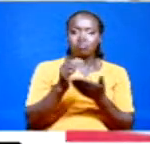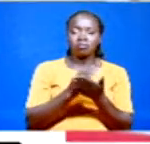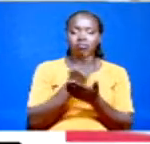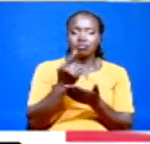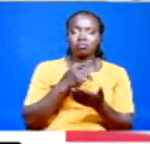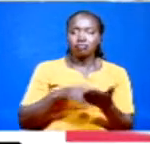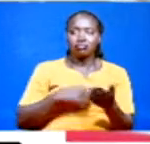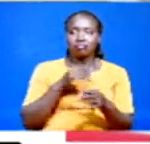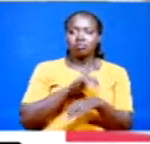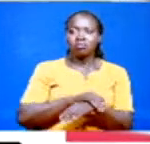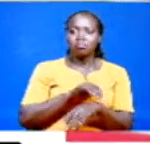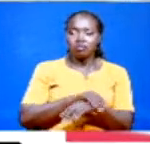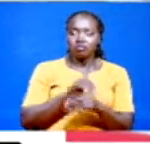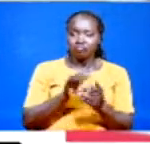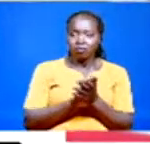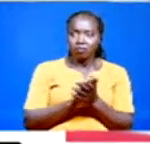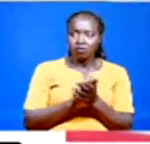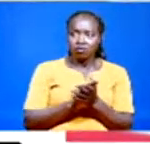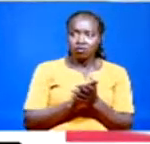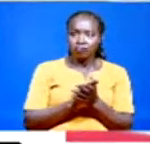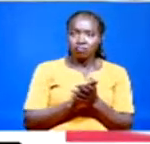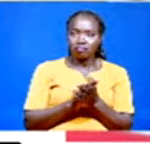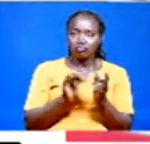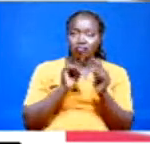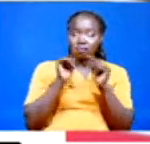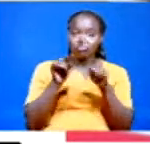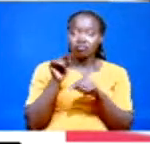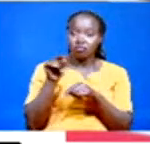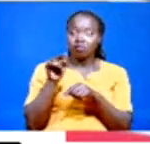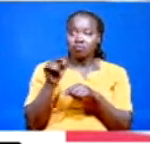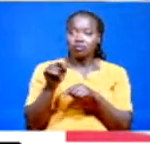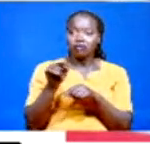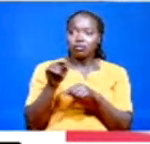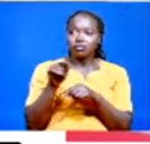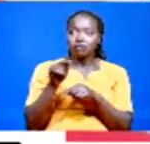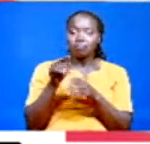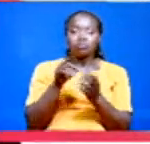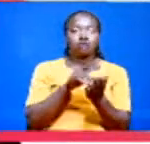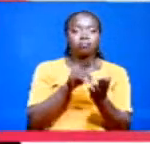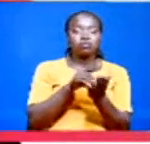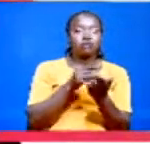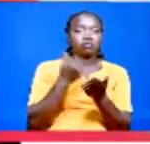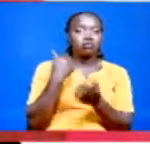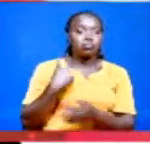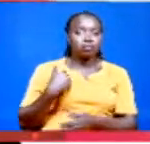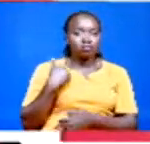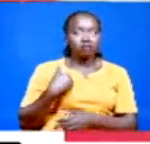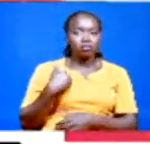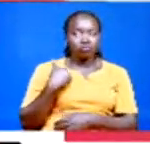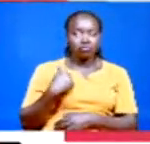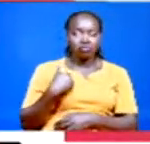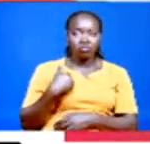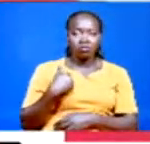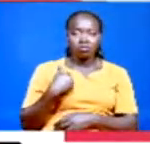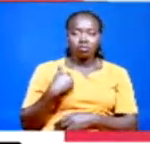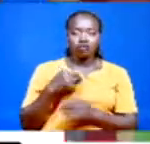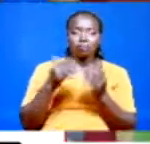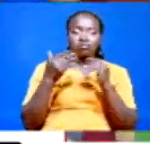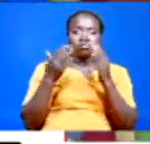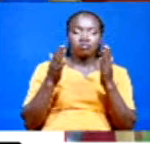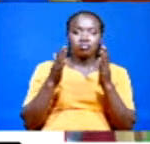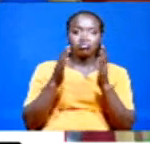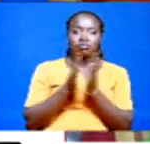good. Akihudhuria hafla hiyo, Mesha Kunguti ambaye ni daktari wa upasuaji nchini alipongeza shirika